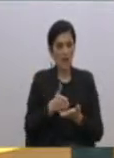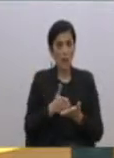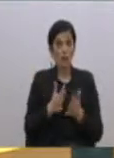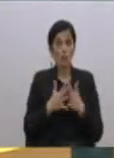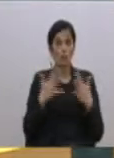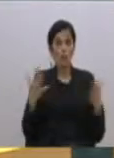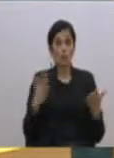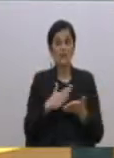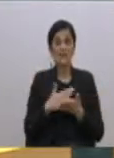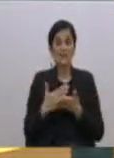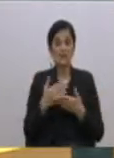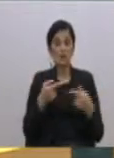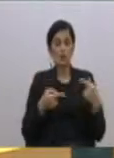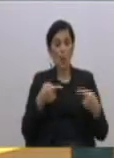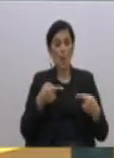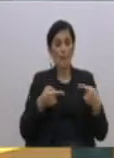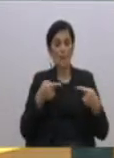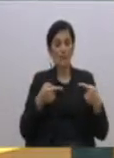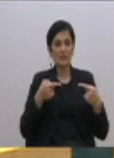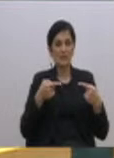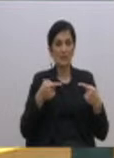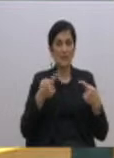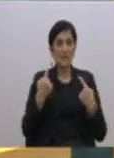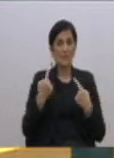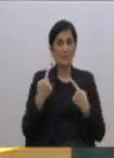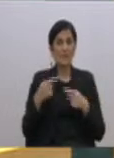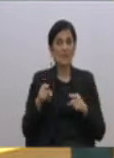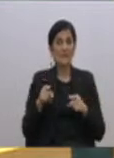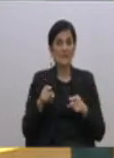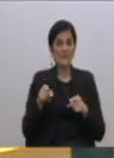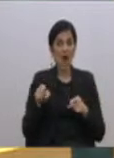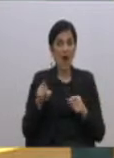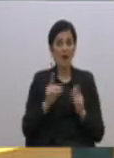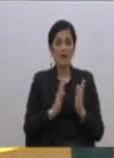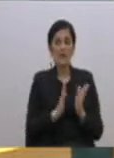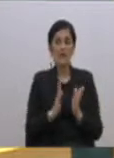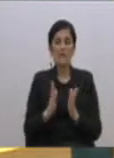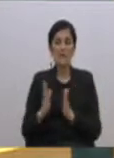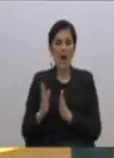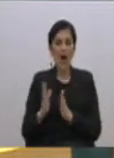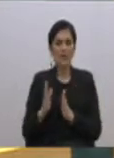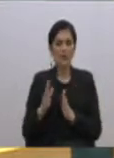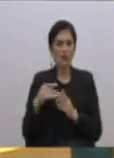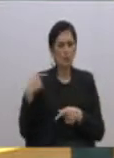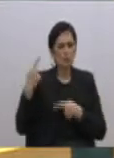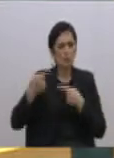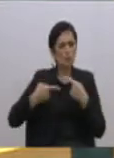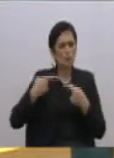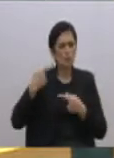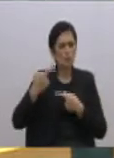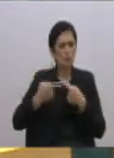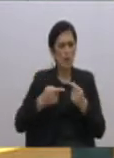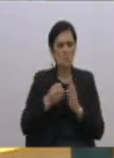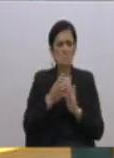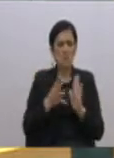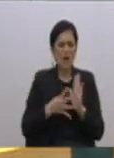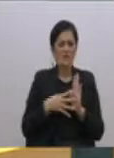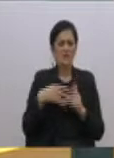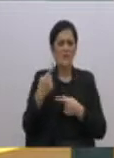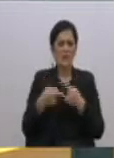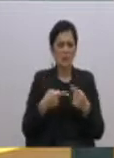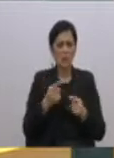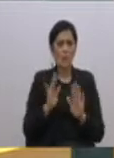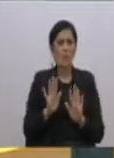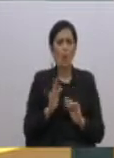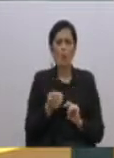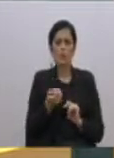უდიდესი ნაწილი კონფლიქტების ზოგადად სხვა ტიპის ინსტიტუტებით გვარდება მთელი შუა საუკუნეების პირობებში, მათ შორის მე-19 საუკუნეში და მხოლოდ